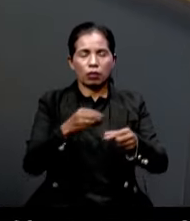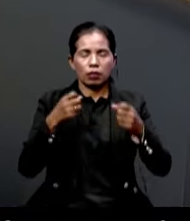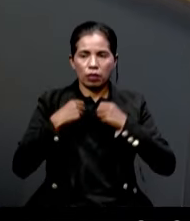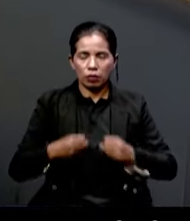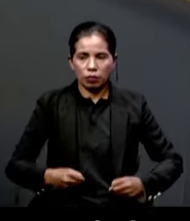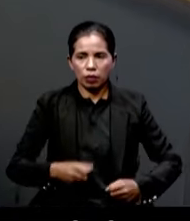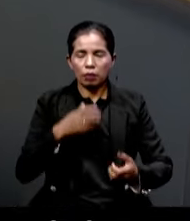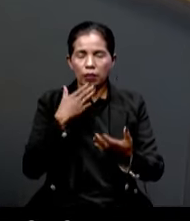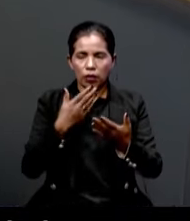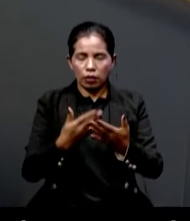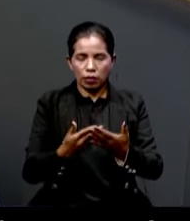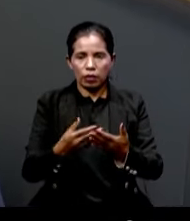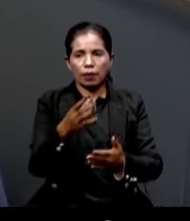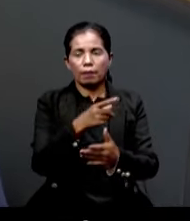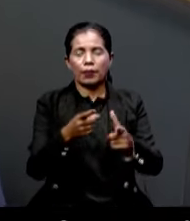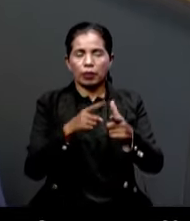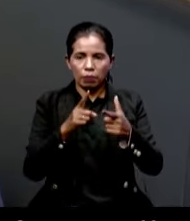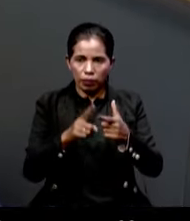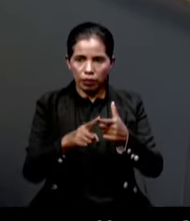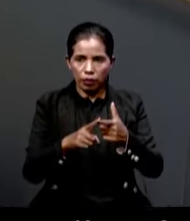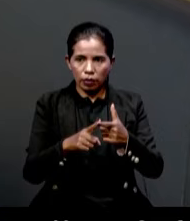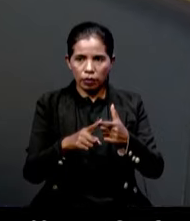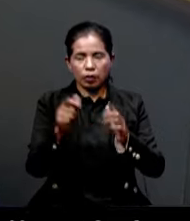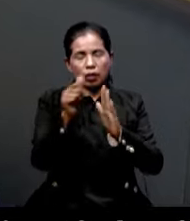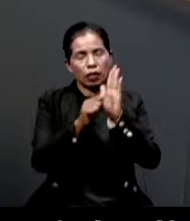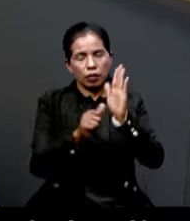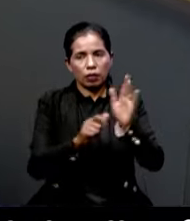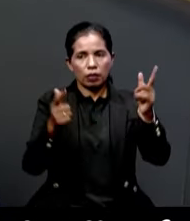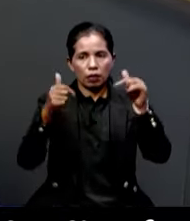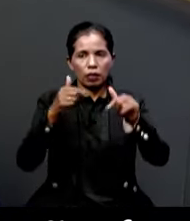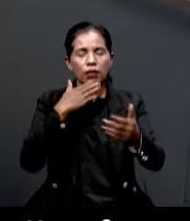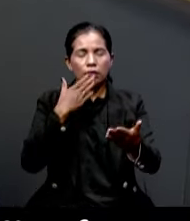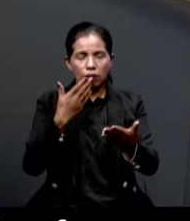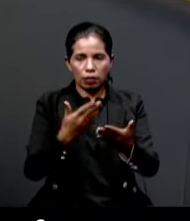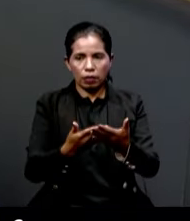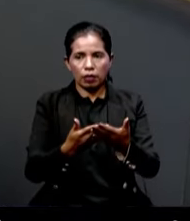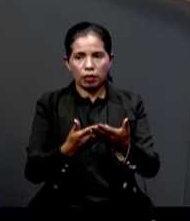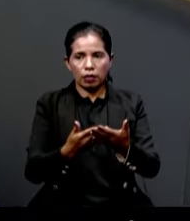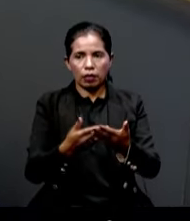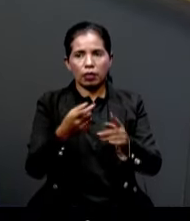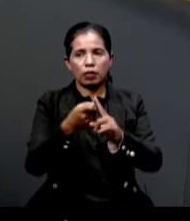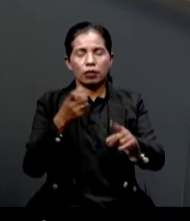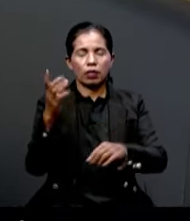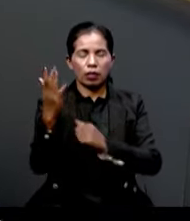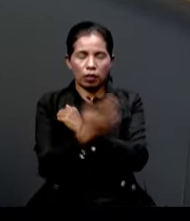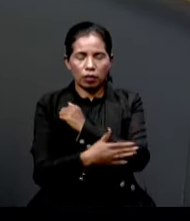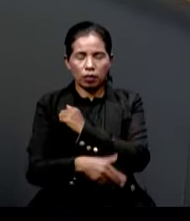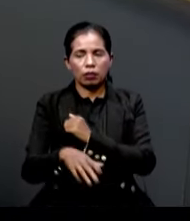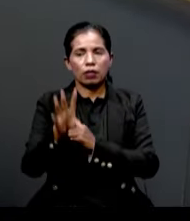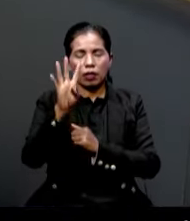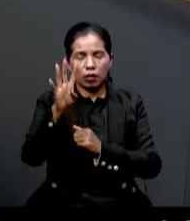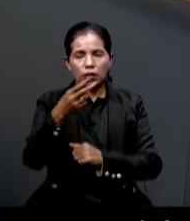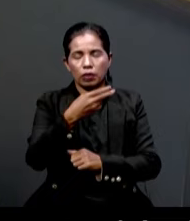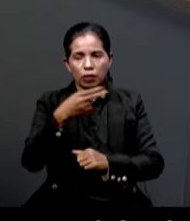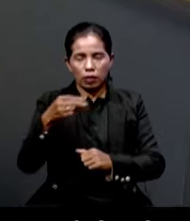yang penting, rahmat kesehatan yang baik dengan agenda kunjungannya yang begitu padat dari empat negara, dari Indonesia,